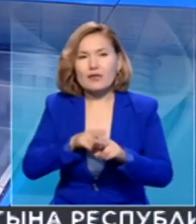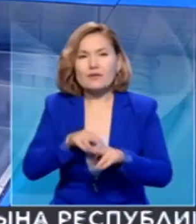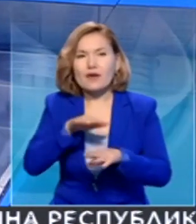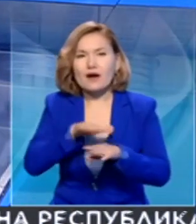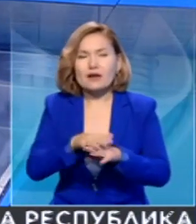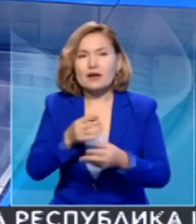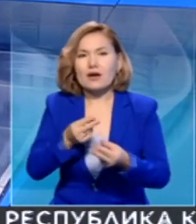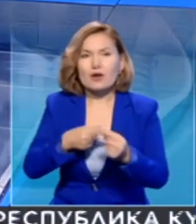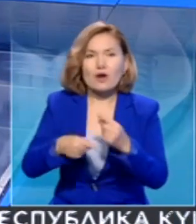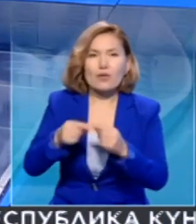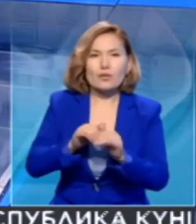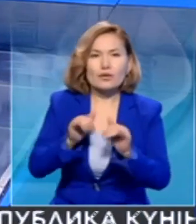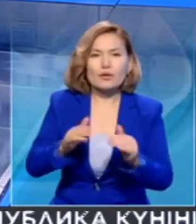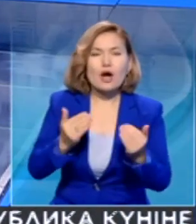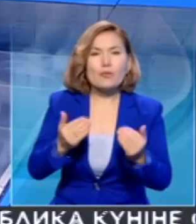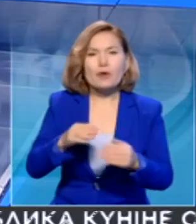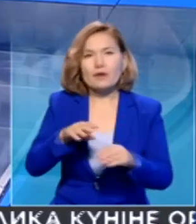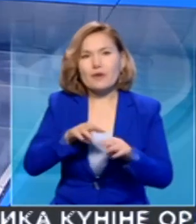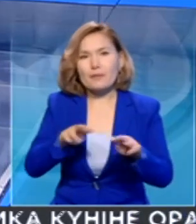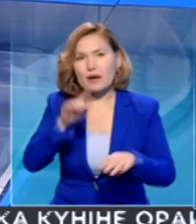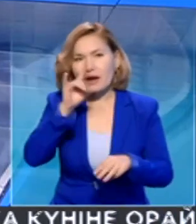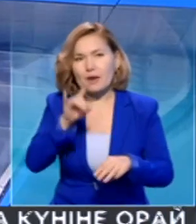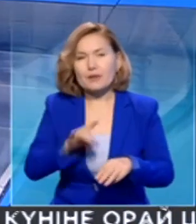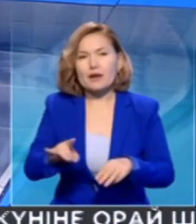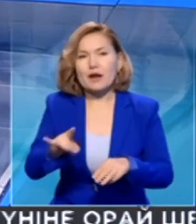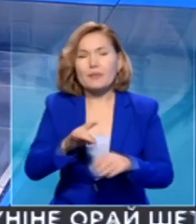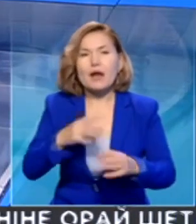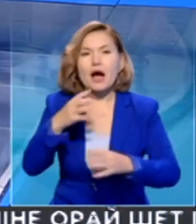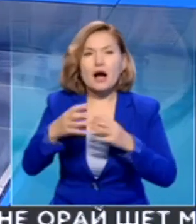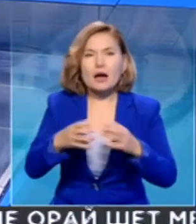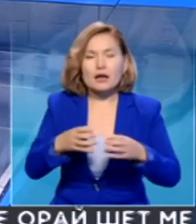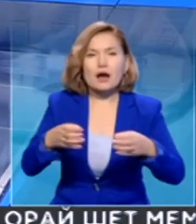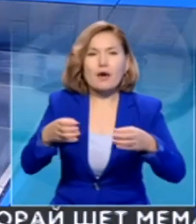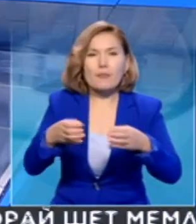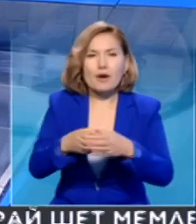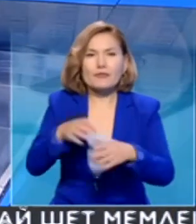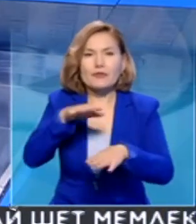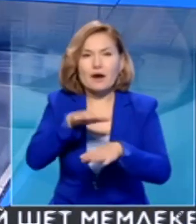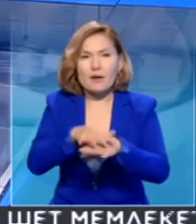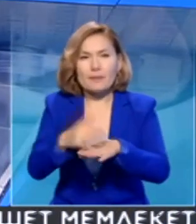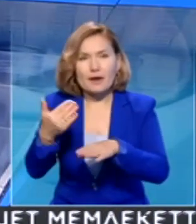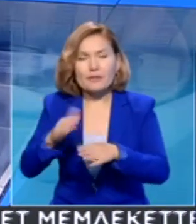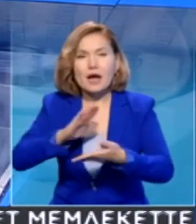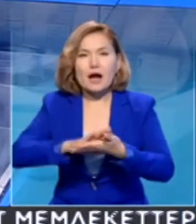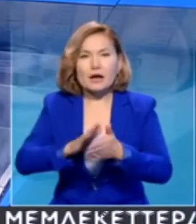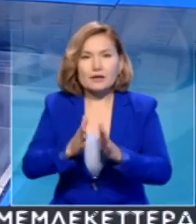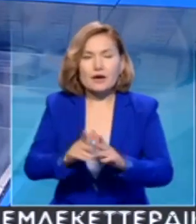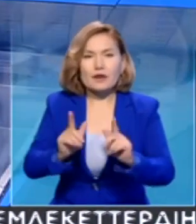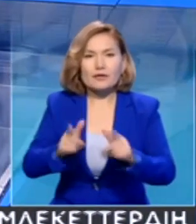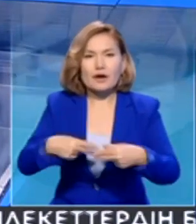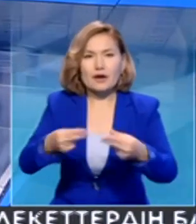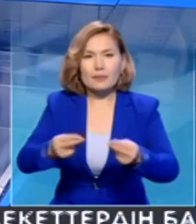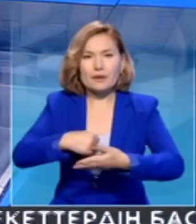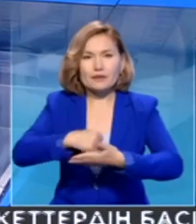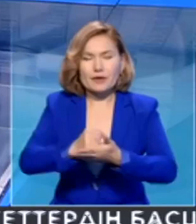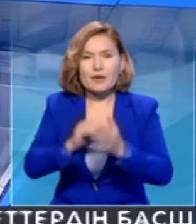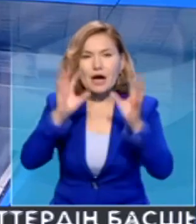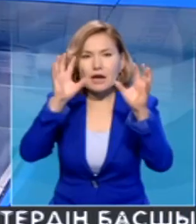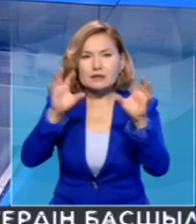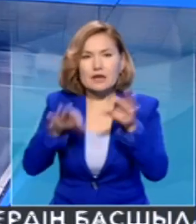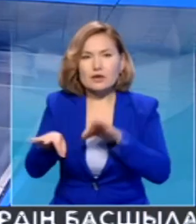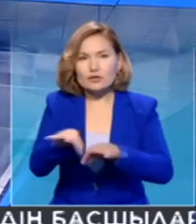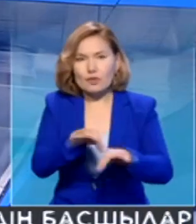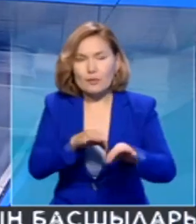қамтуға жұмсалады. Бүгін мәжілісте Қазақстан Республикасы мен Халықаралық қайта құру даму банк арасындағы келісімді ратификациялау туралы заң жобасы